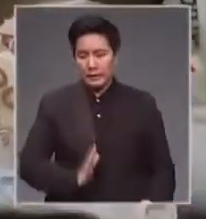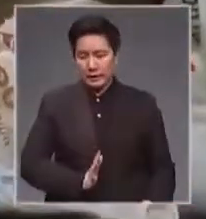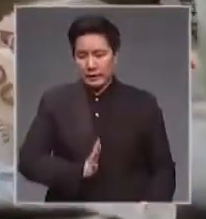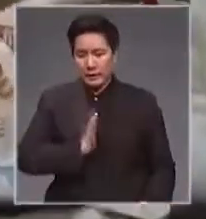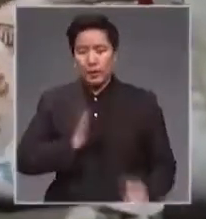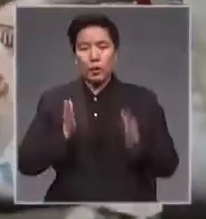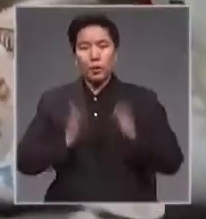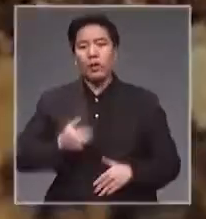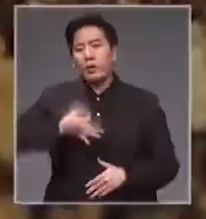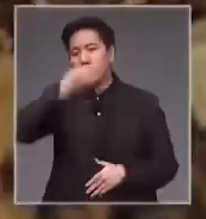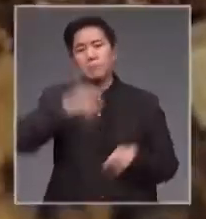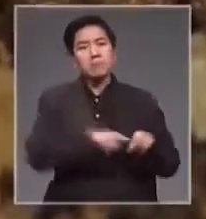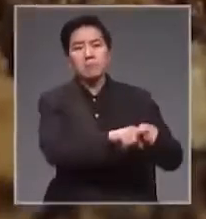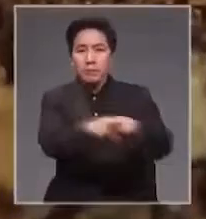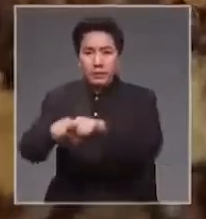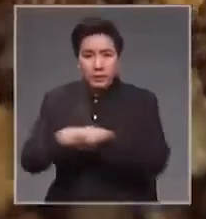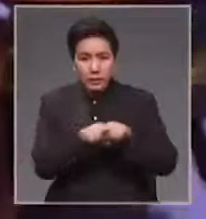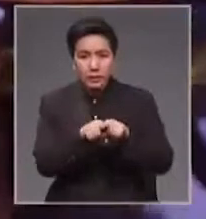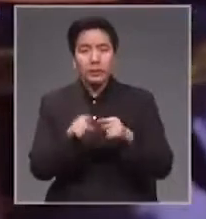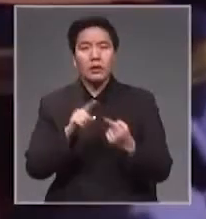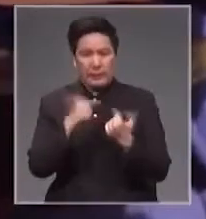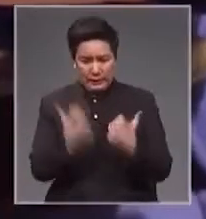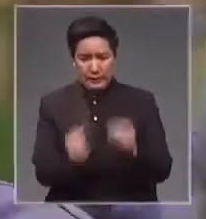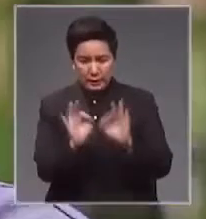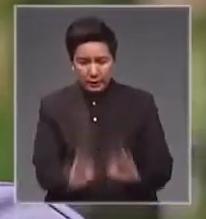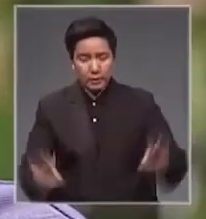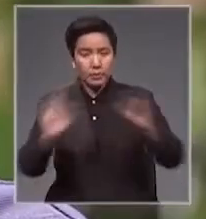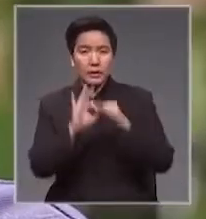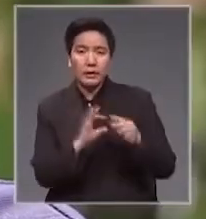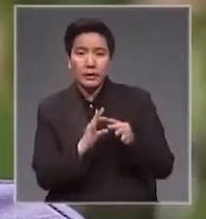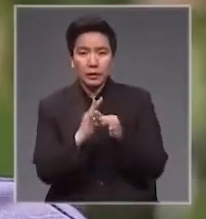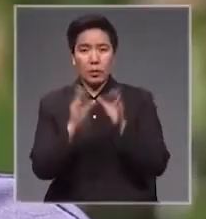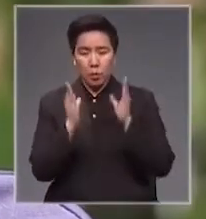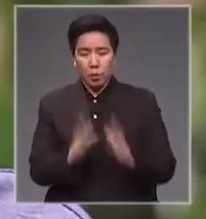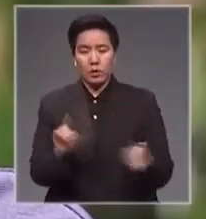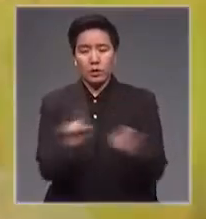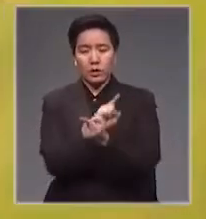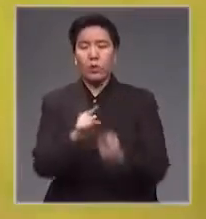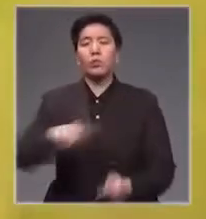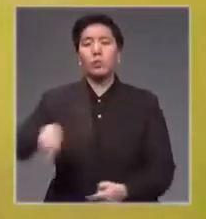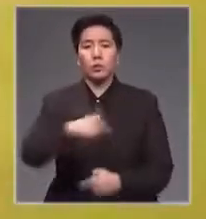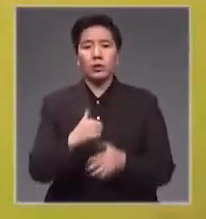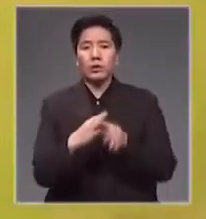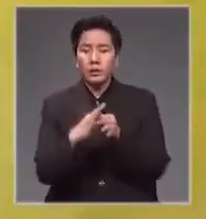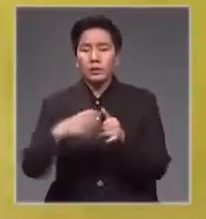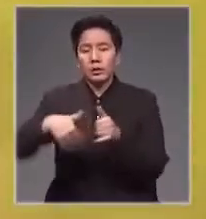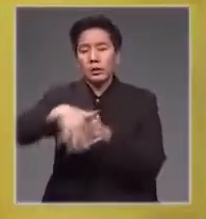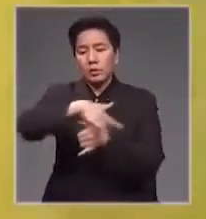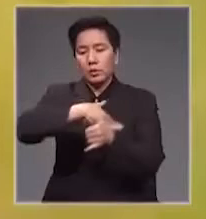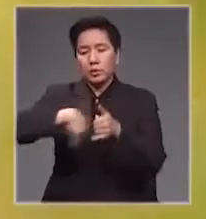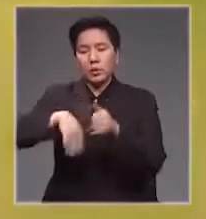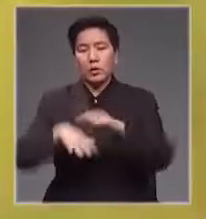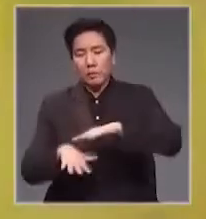ของทุกอาชีพถูกรายได้ทั้งหมดนั้นเป็นห่วงโซ่สำคัญนะครับที่จะเชื่อมโยงทุกๆคนของสังคมเชื่อมโยงสิ่งแวดล้อมเศรษฐกิจฐานร